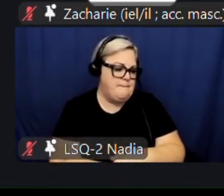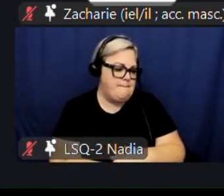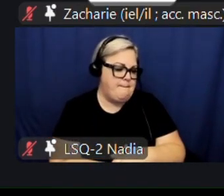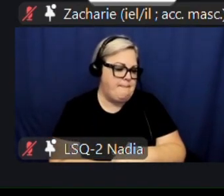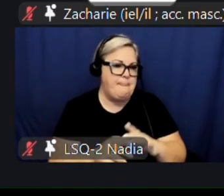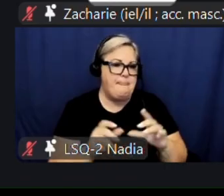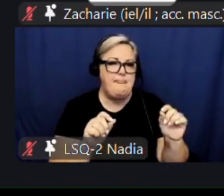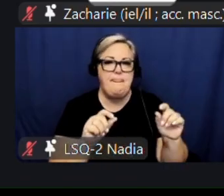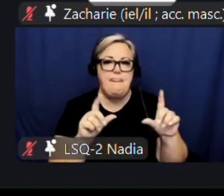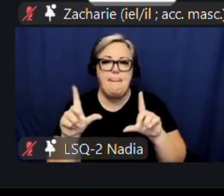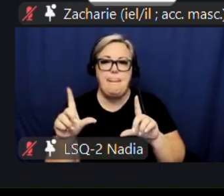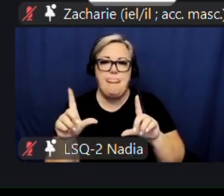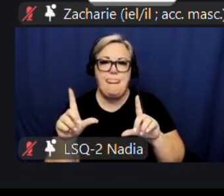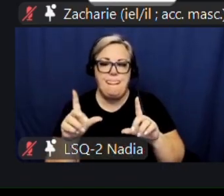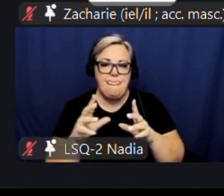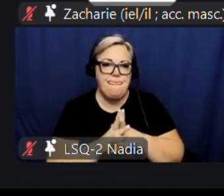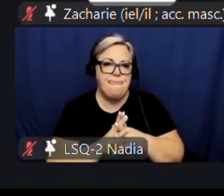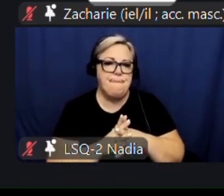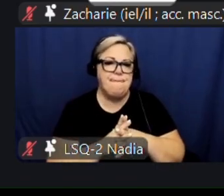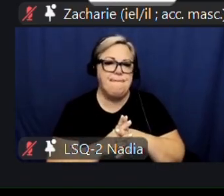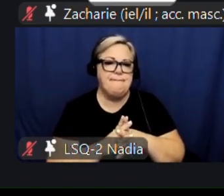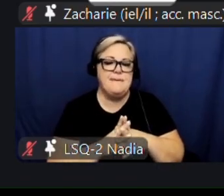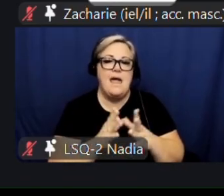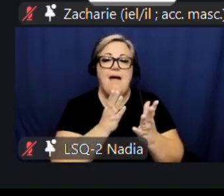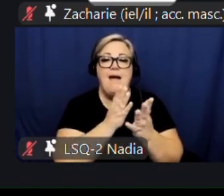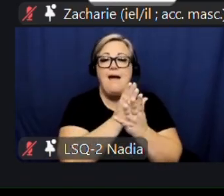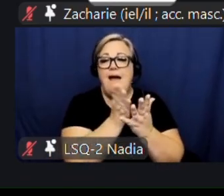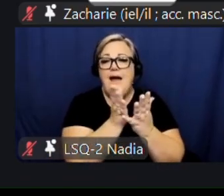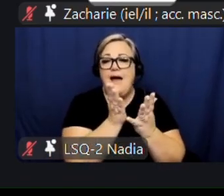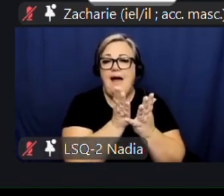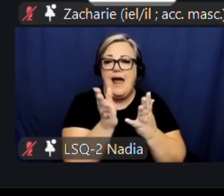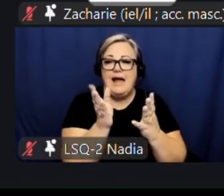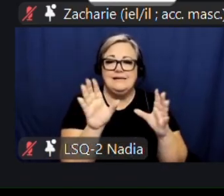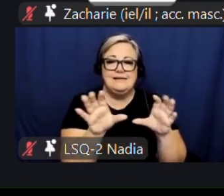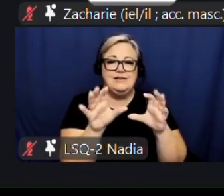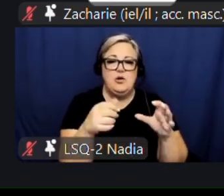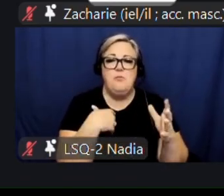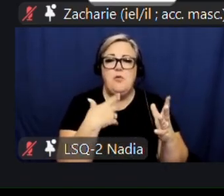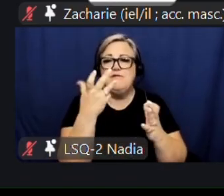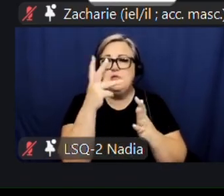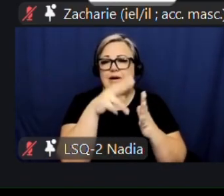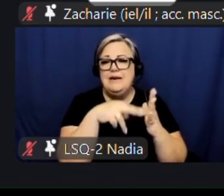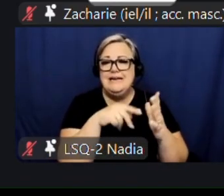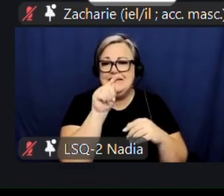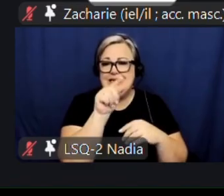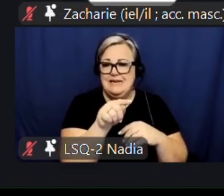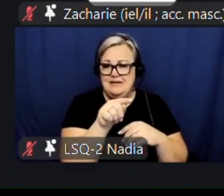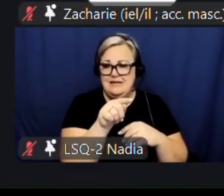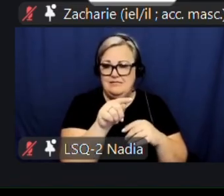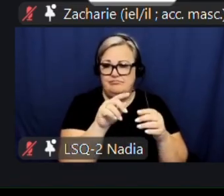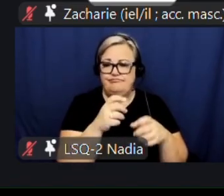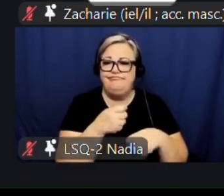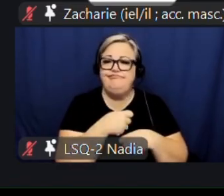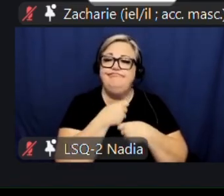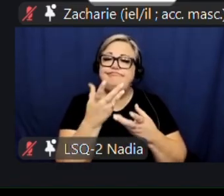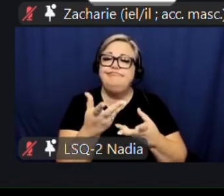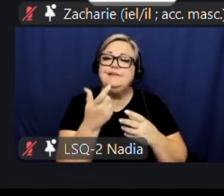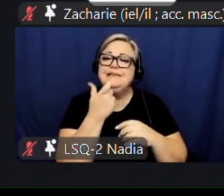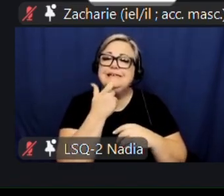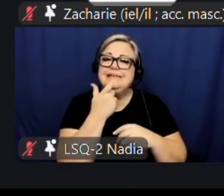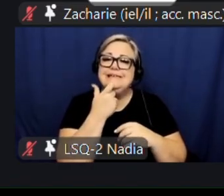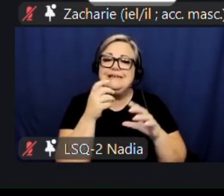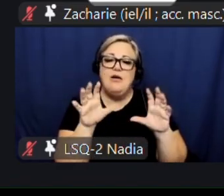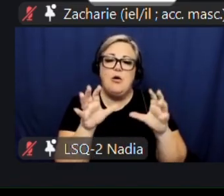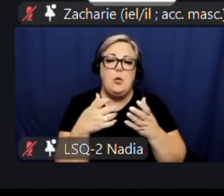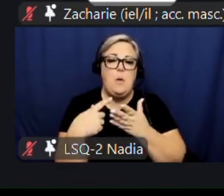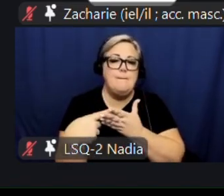notre prochain pilier, notre prochain axe d'action, je voulais prendre un moment pour lire cette citation qui nous provient d'un